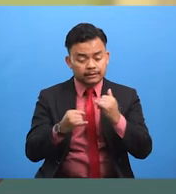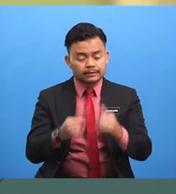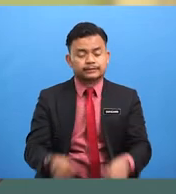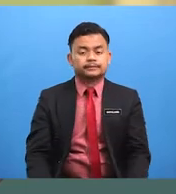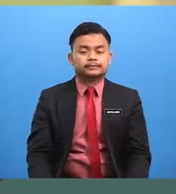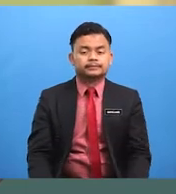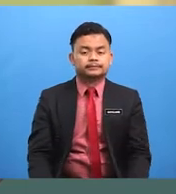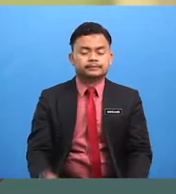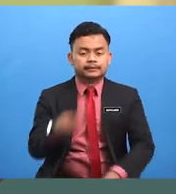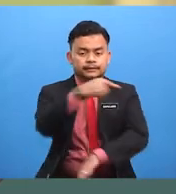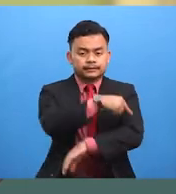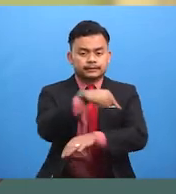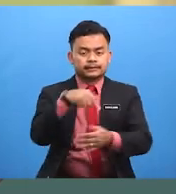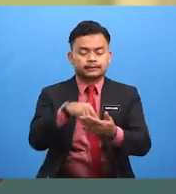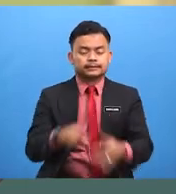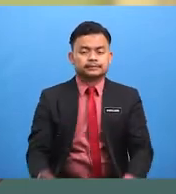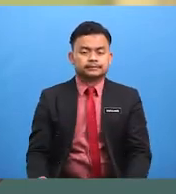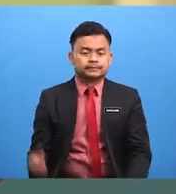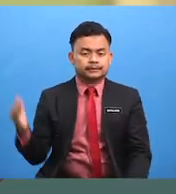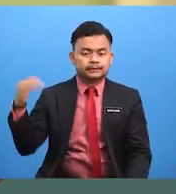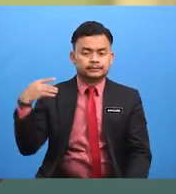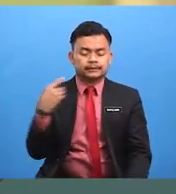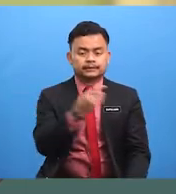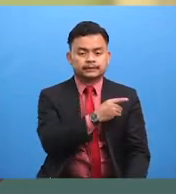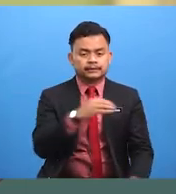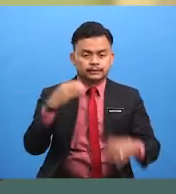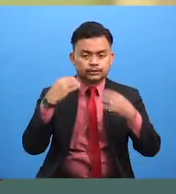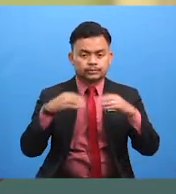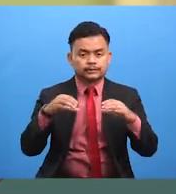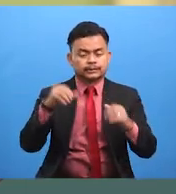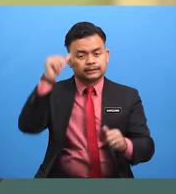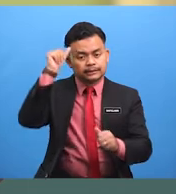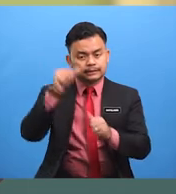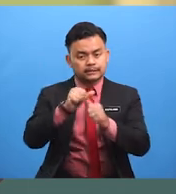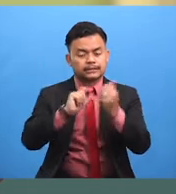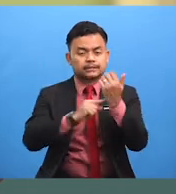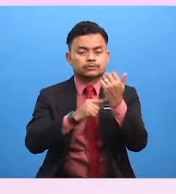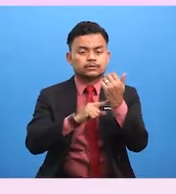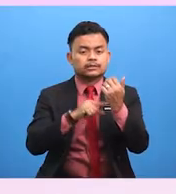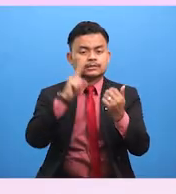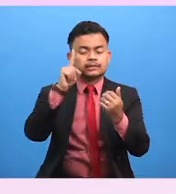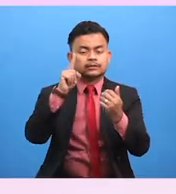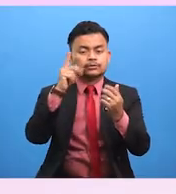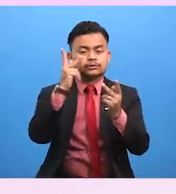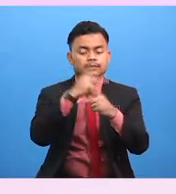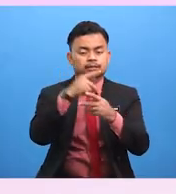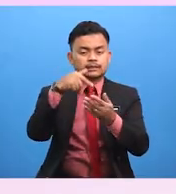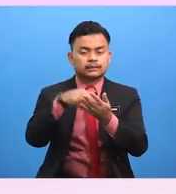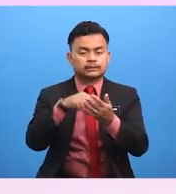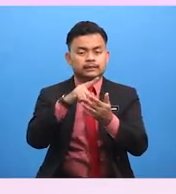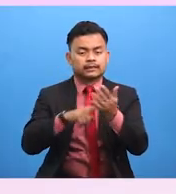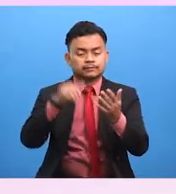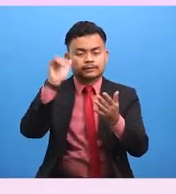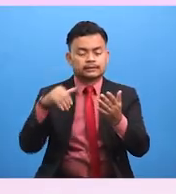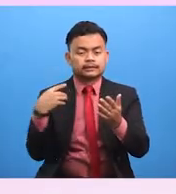pembelajaran kita pada hari ini, mari kita cuba ingat semula sekali lagi apa yang